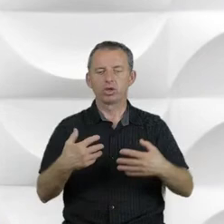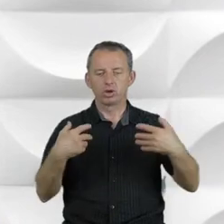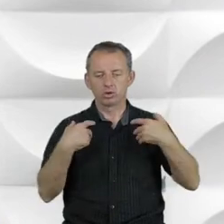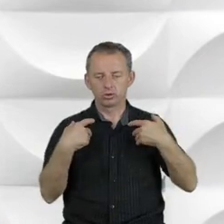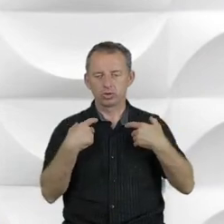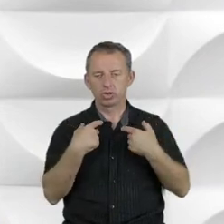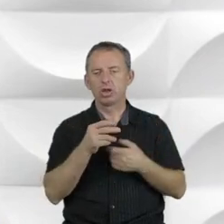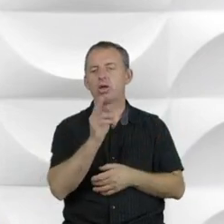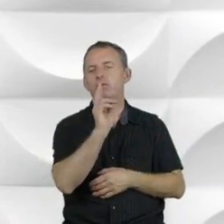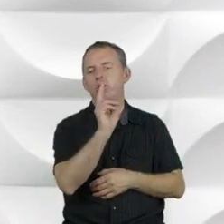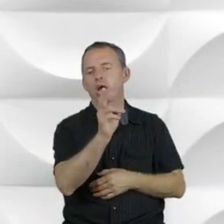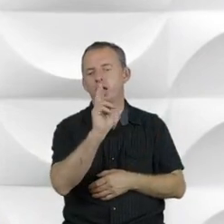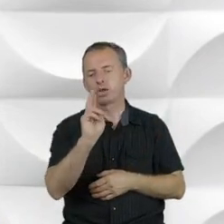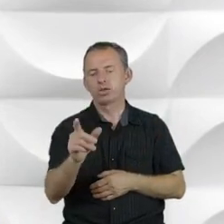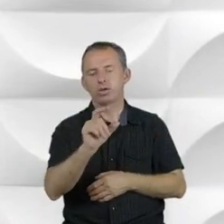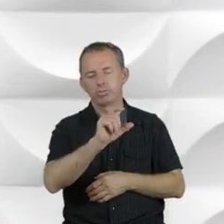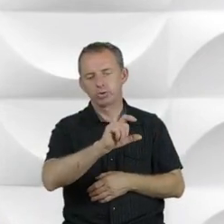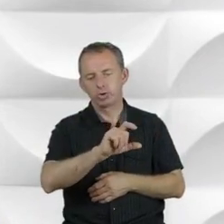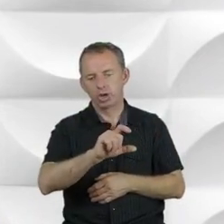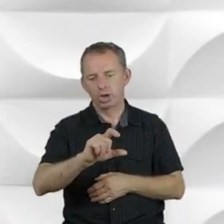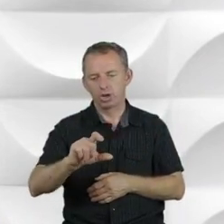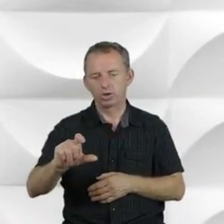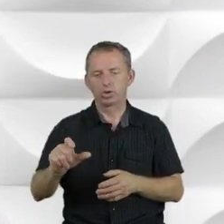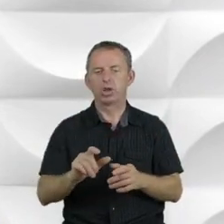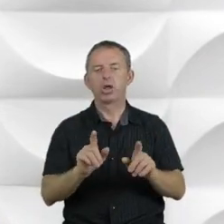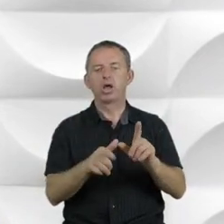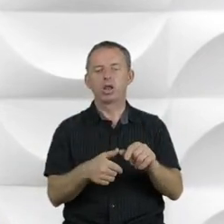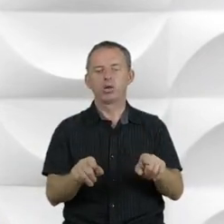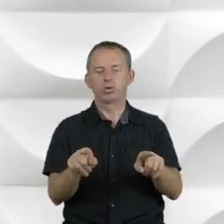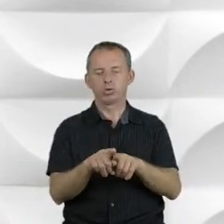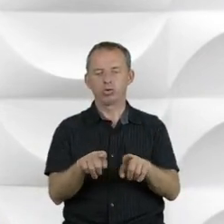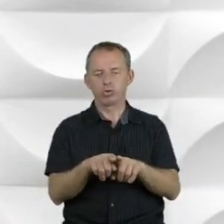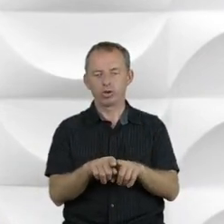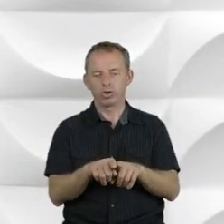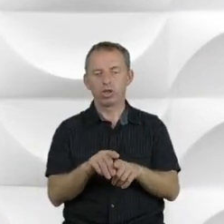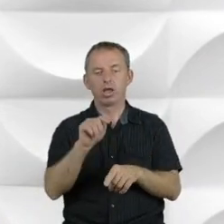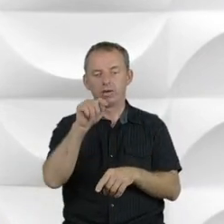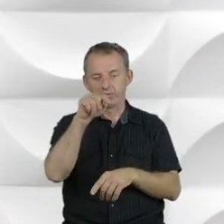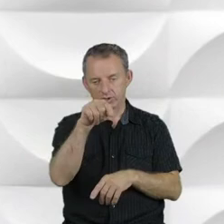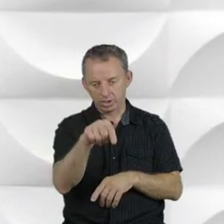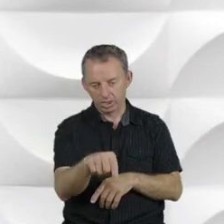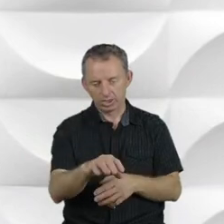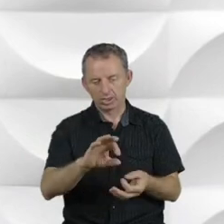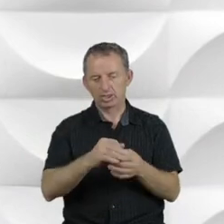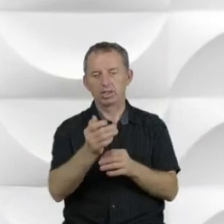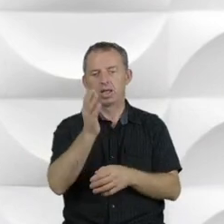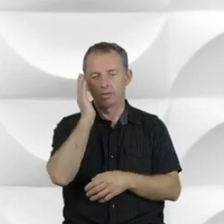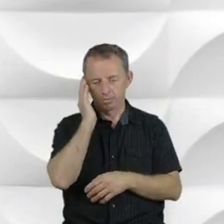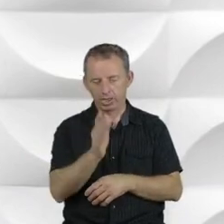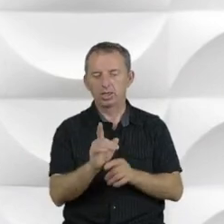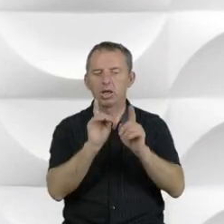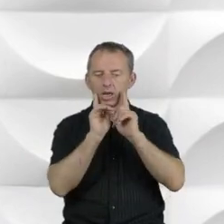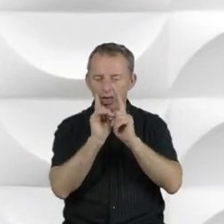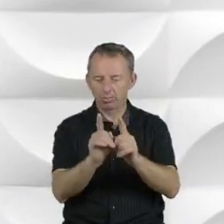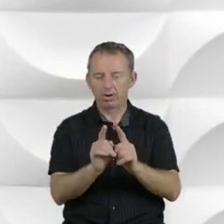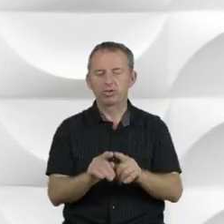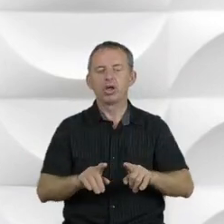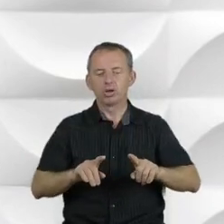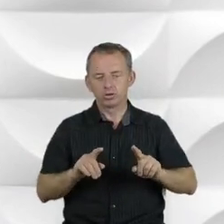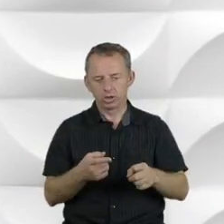w każdym czasie, ale również i wtedy, gdy będą naprawdę działy się